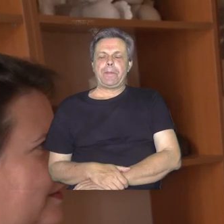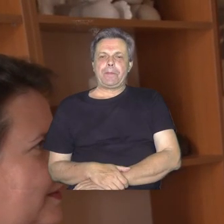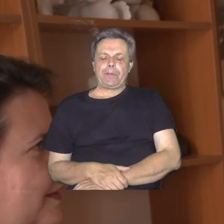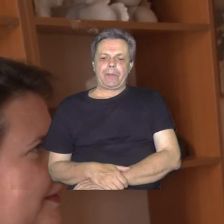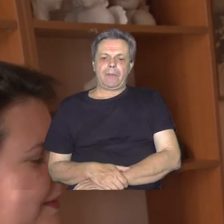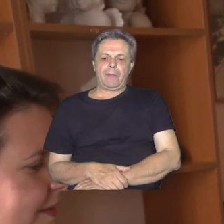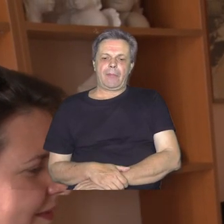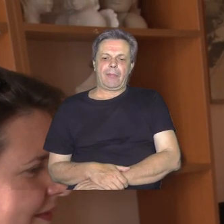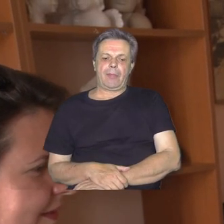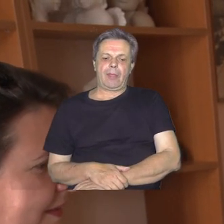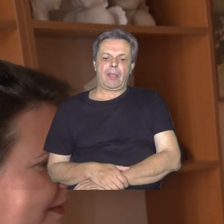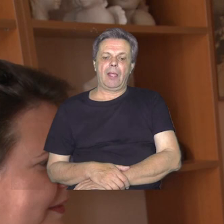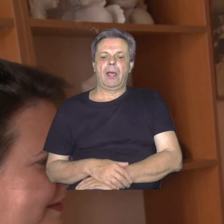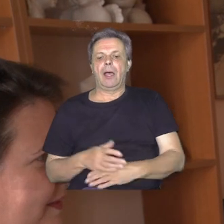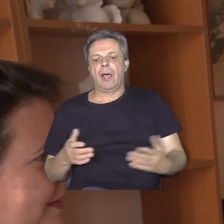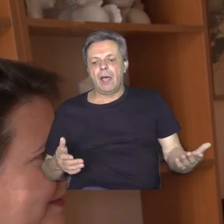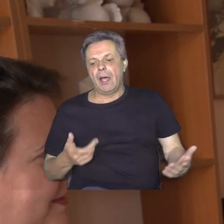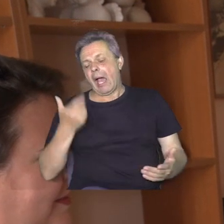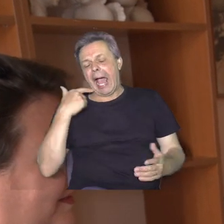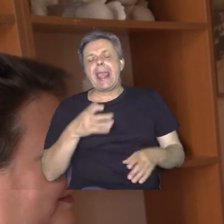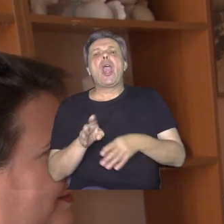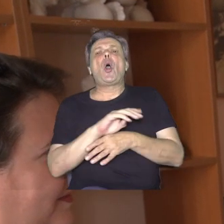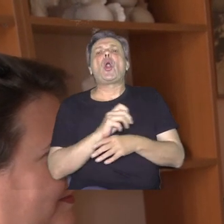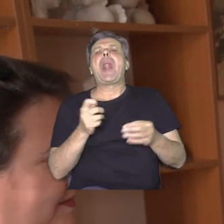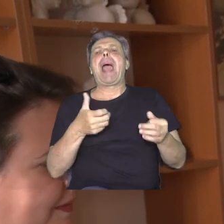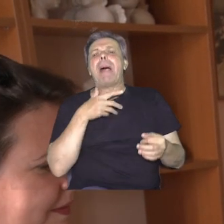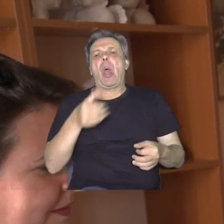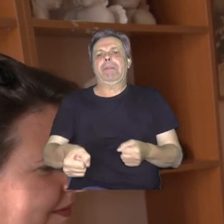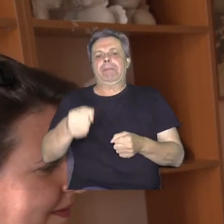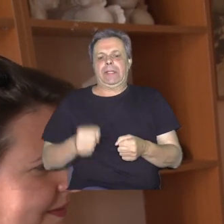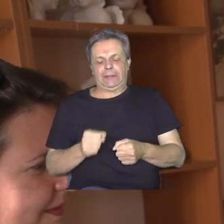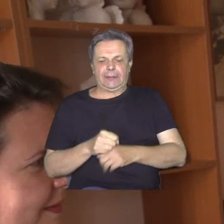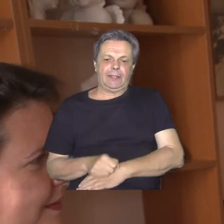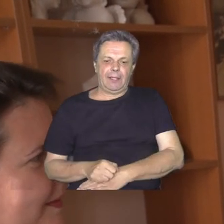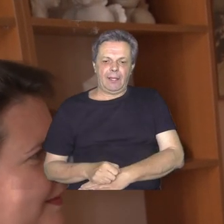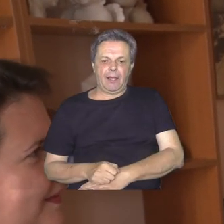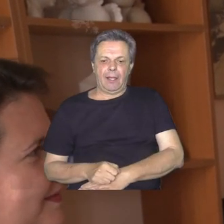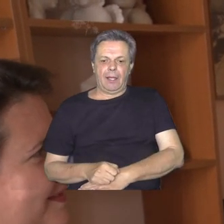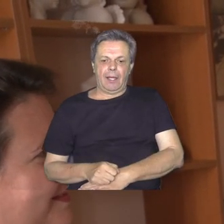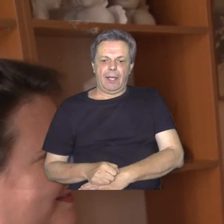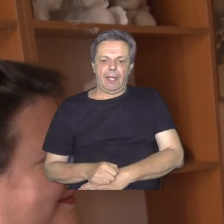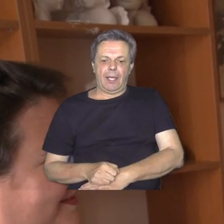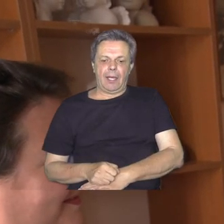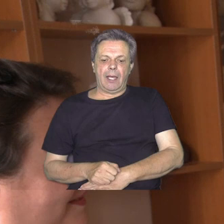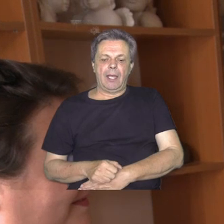okupljanje. Samo je sad korona malo zakočila.